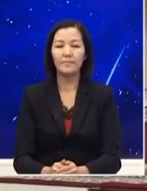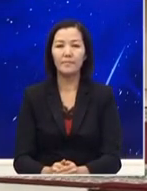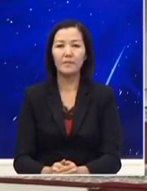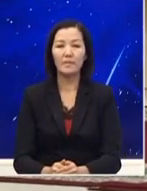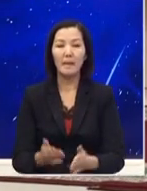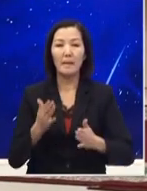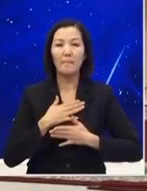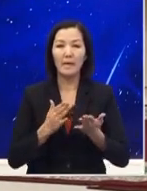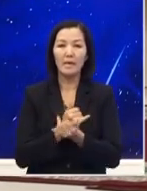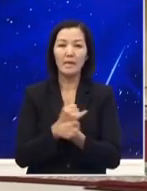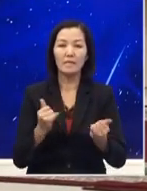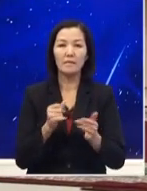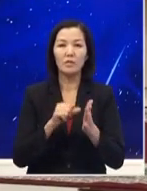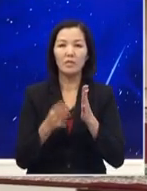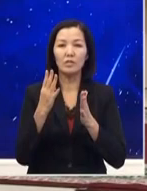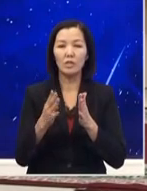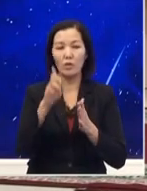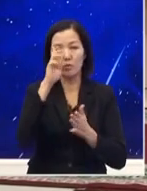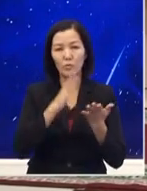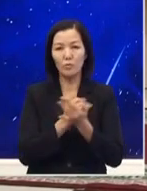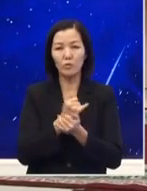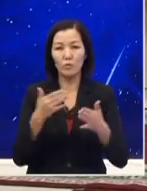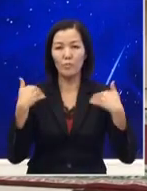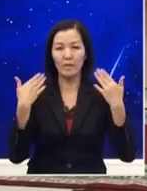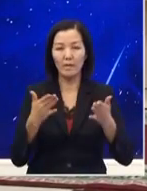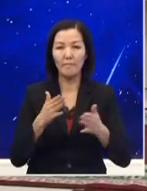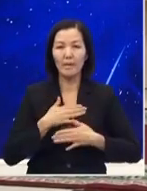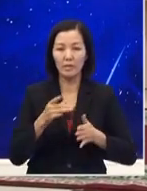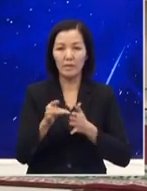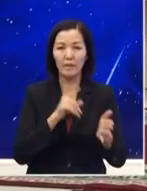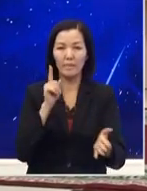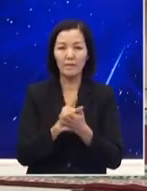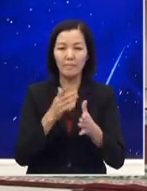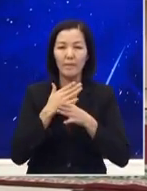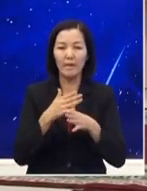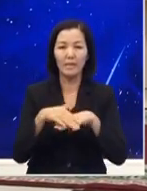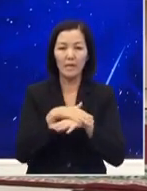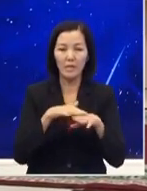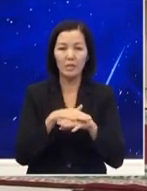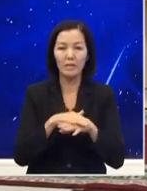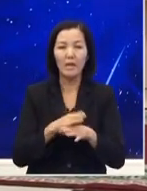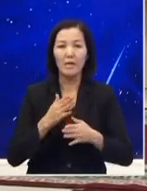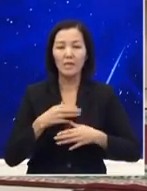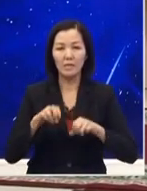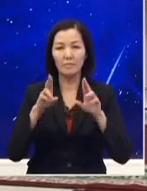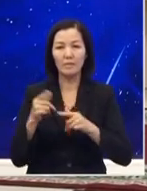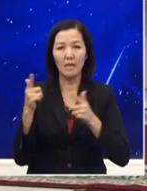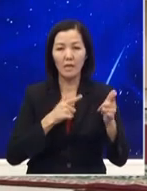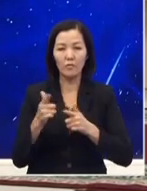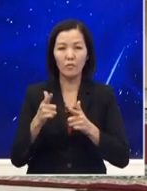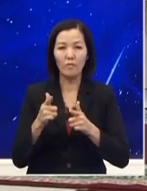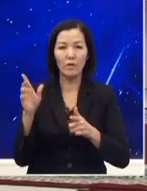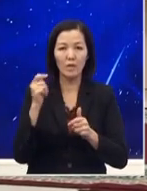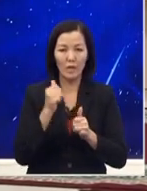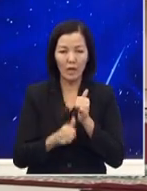Мы оказываем до 64 видов госуслуг. Наша прямая обязанность – помогать гражданам. Наши специалисты готовы оказать